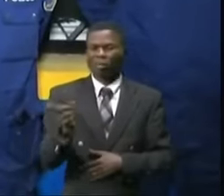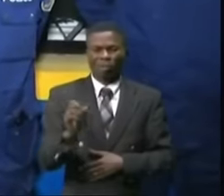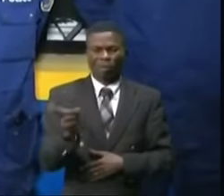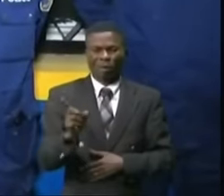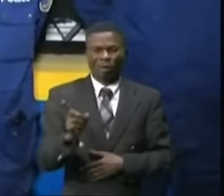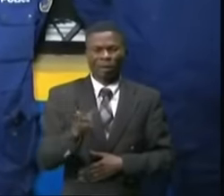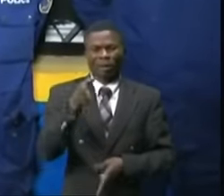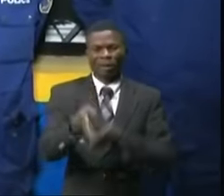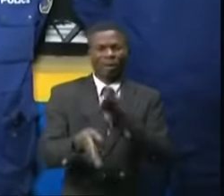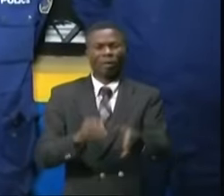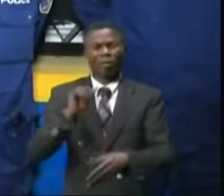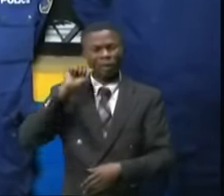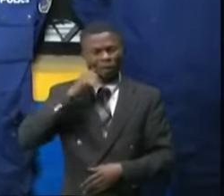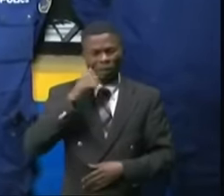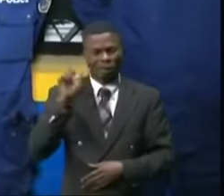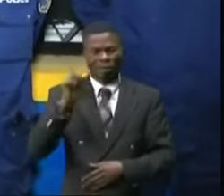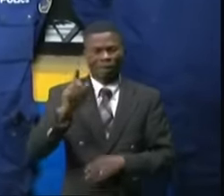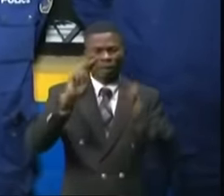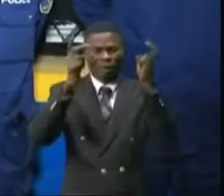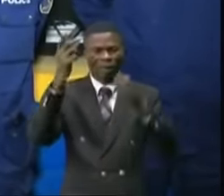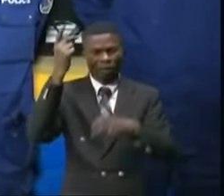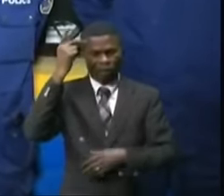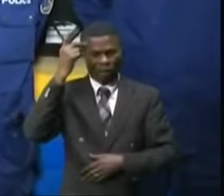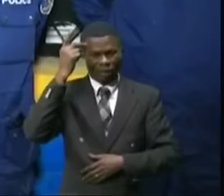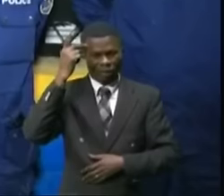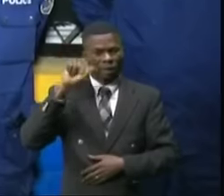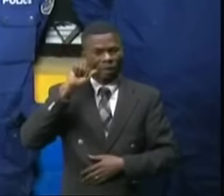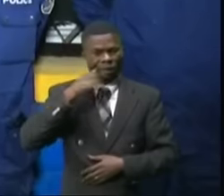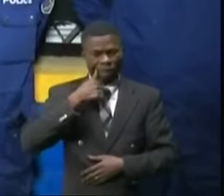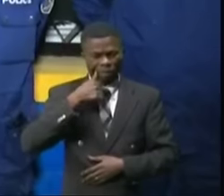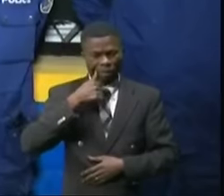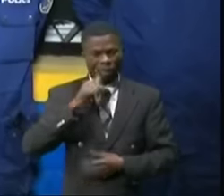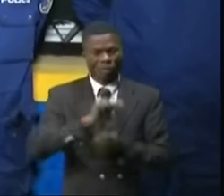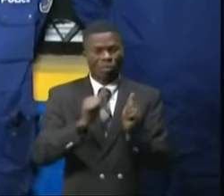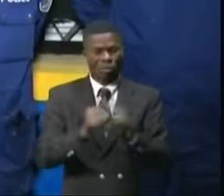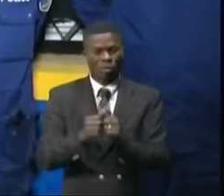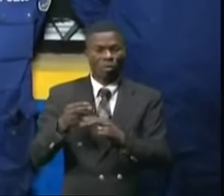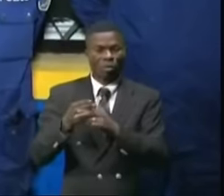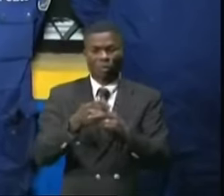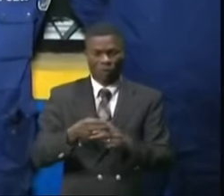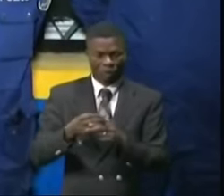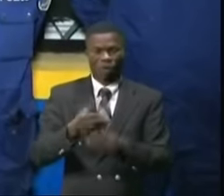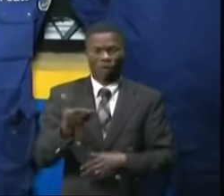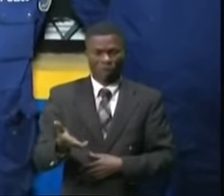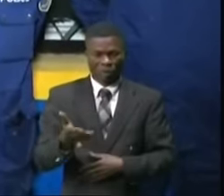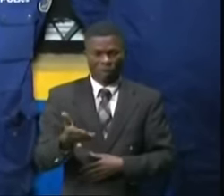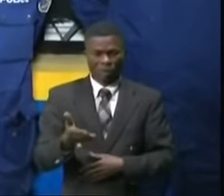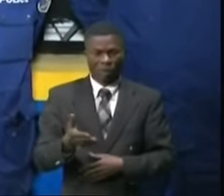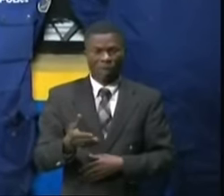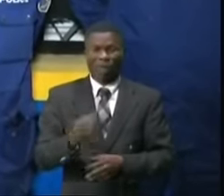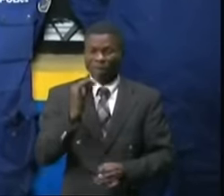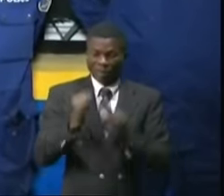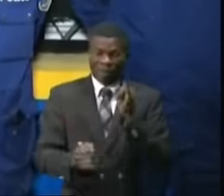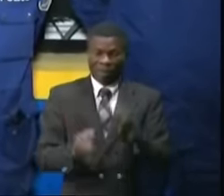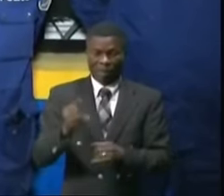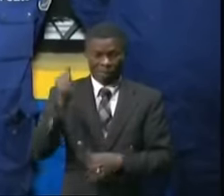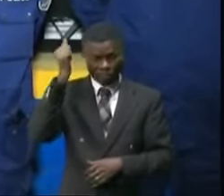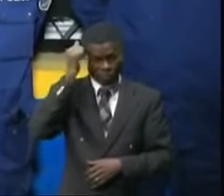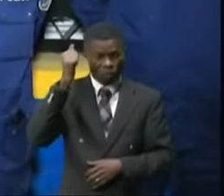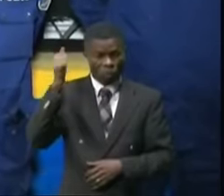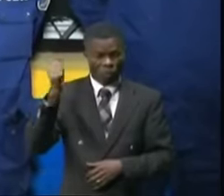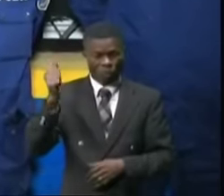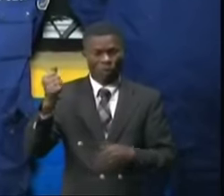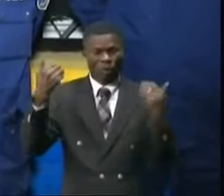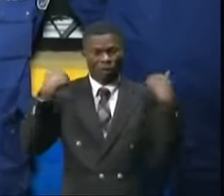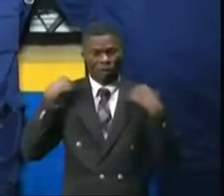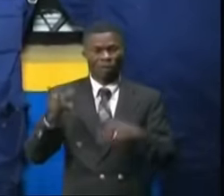Il n'y a pas de marche dans la ville de Kinshasa pour des raisons sécuritaires selon